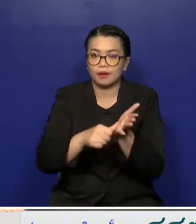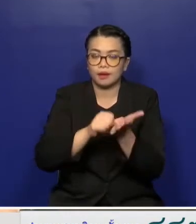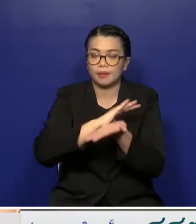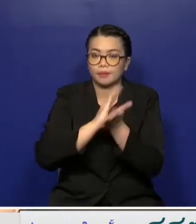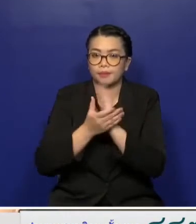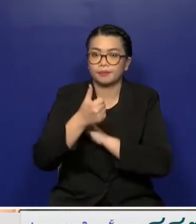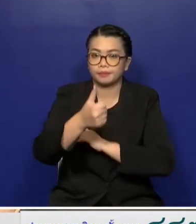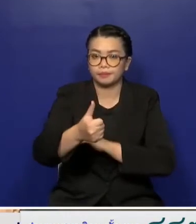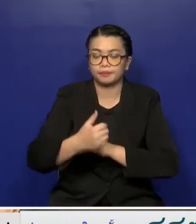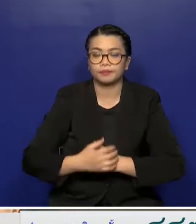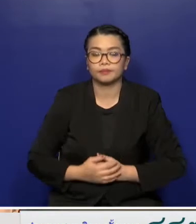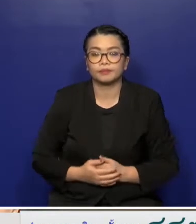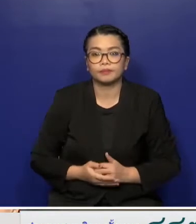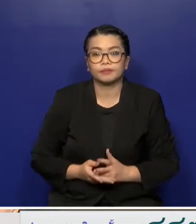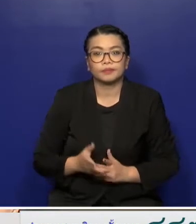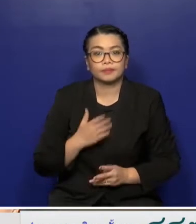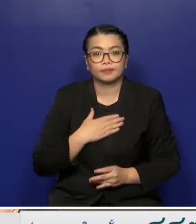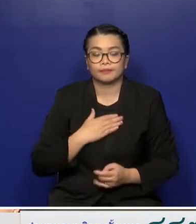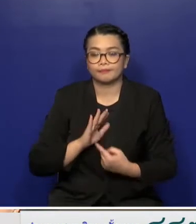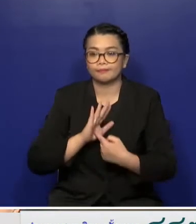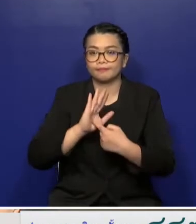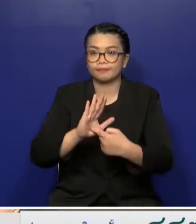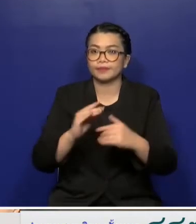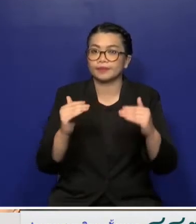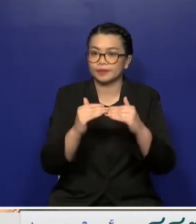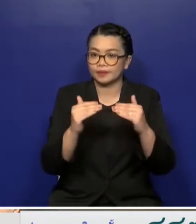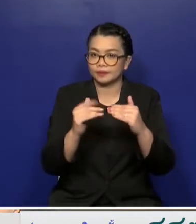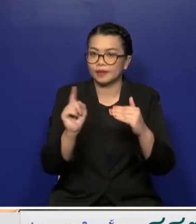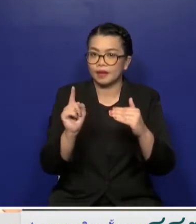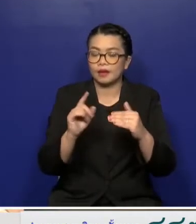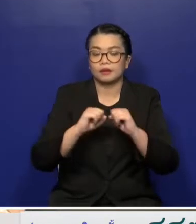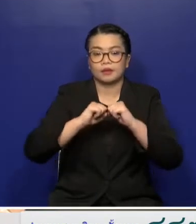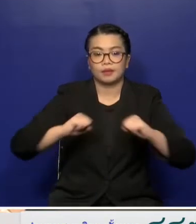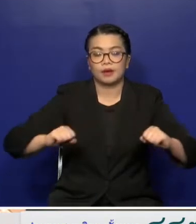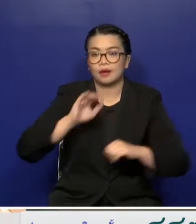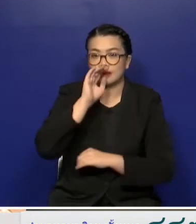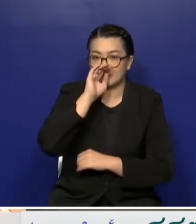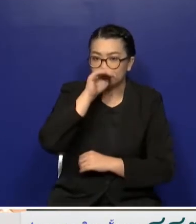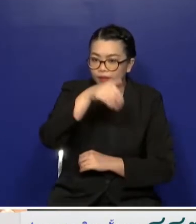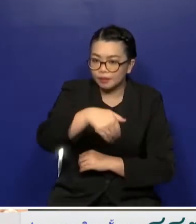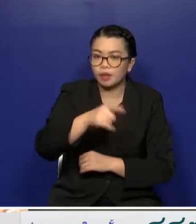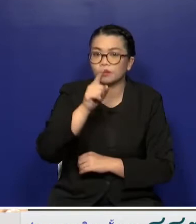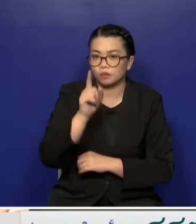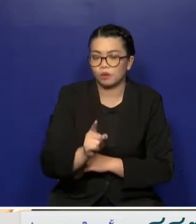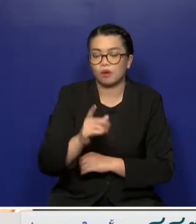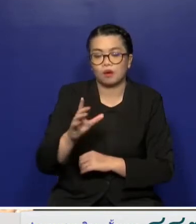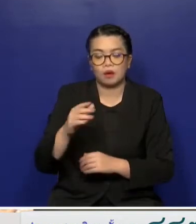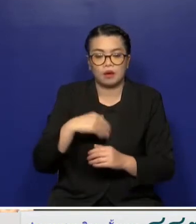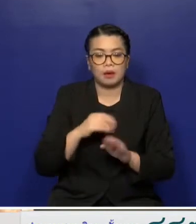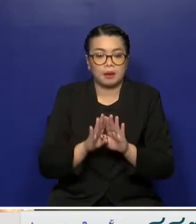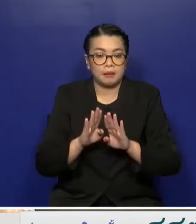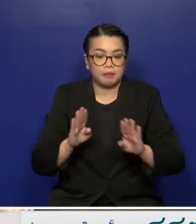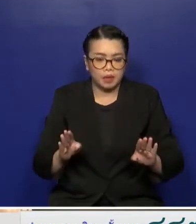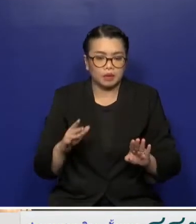และผมยังเสนอให้ซิตี้ฮอลล์หรือว่าสำนักงานเทศบาลต้องเปิดรับฟังความคิดเห็นจากประชา